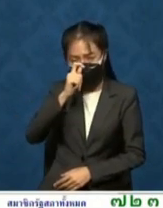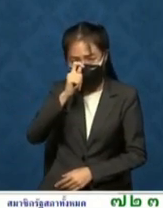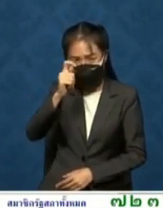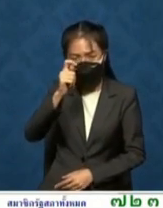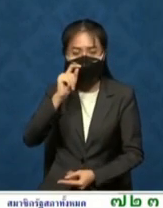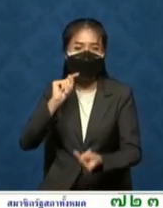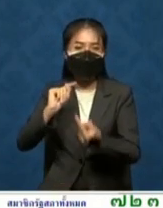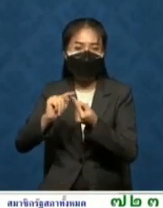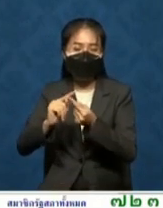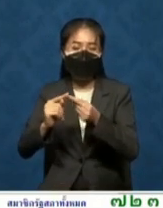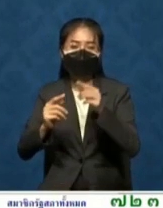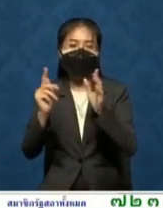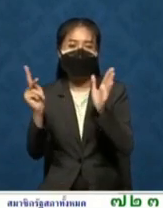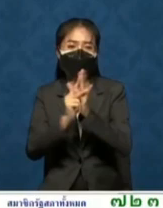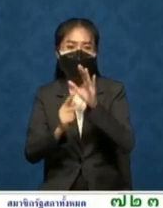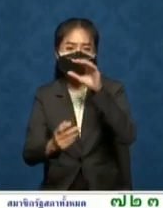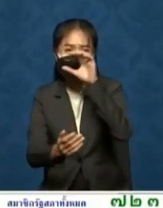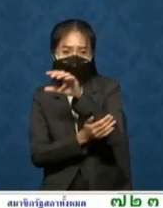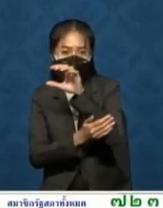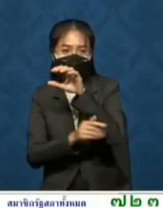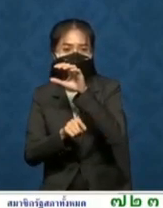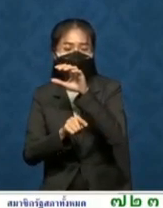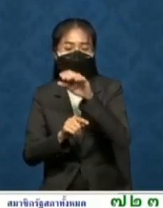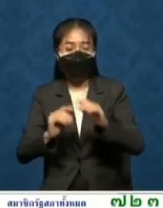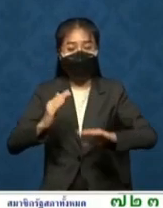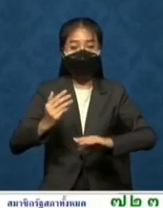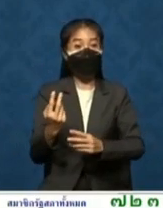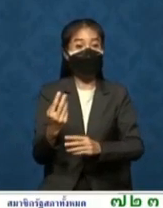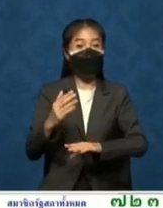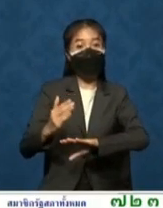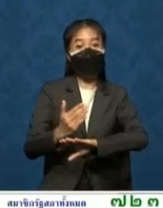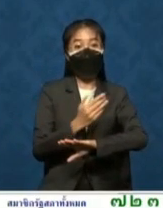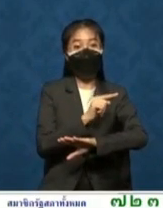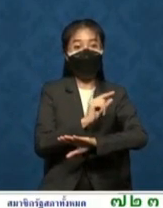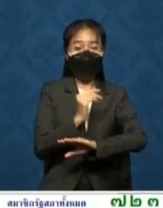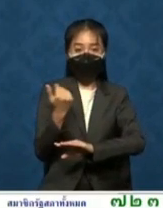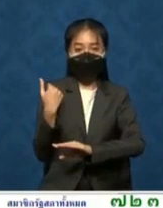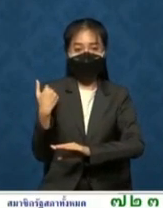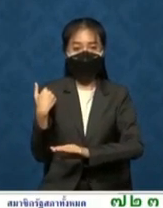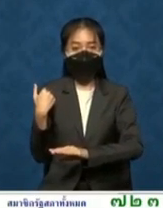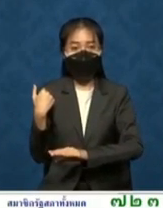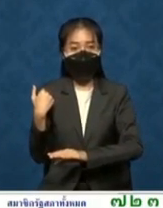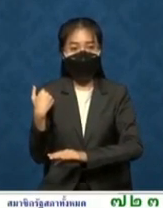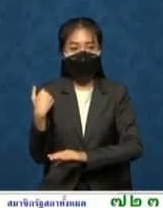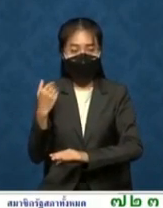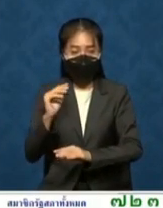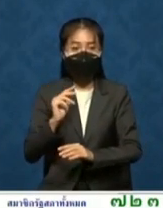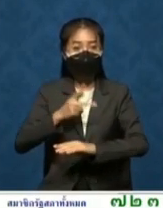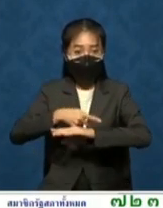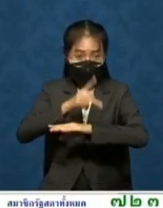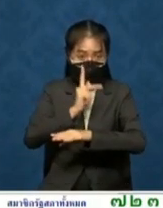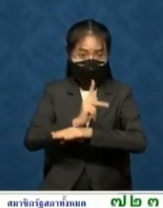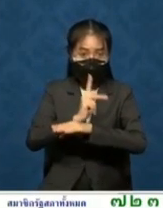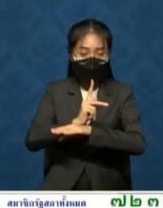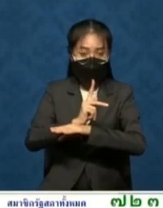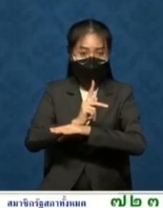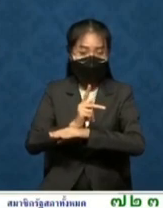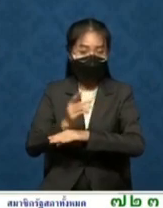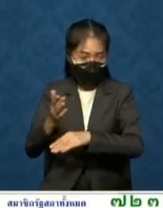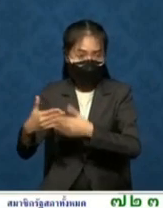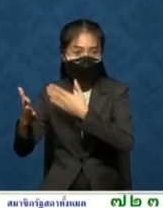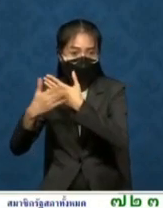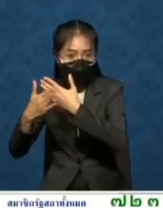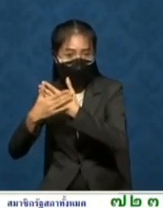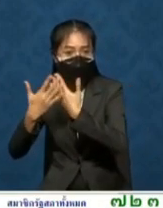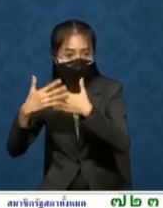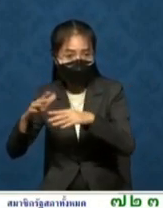เรื่องข้อบังคับซึ่งก่อนหน้านี้เนี่ยมีการฝ่าฝืนซึ่งประธานคนก่อนนะครับก็ได้เตือนไปแล้ว